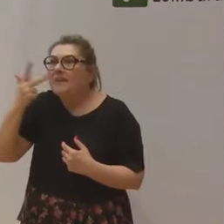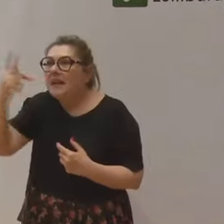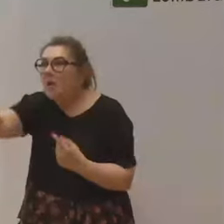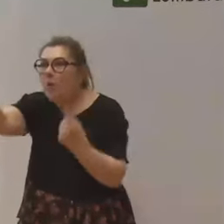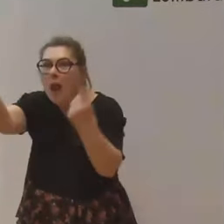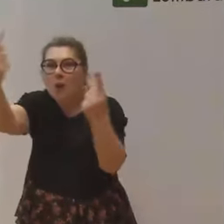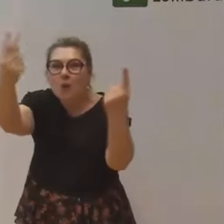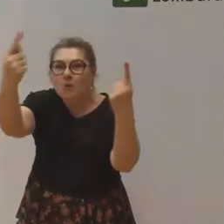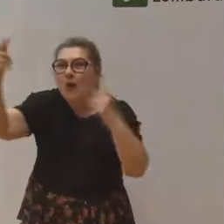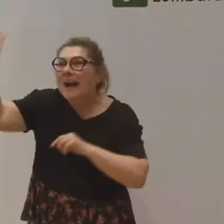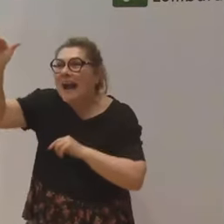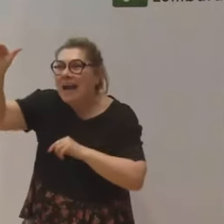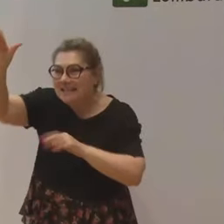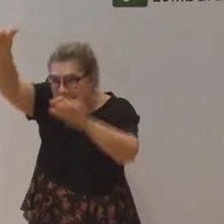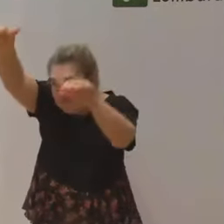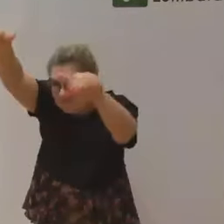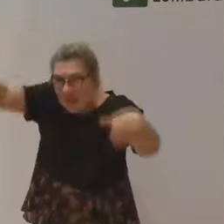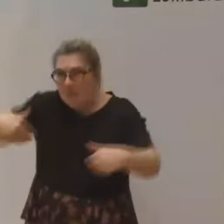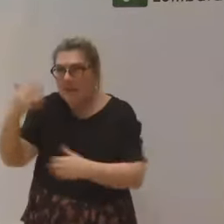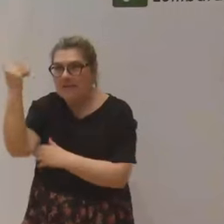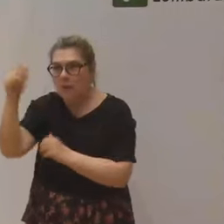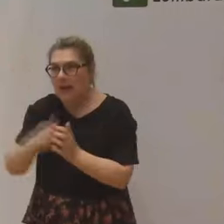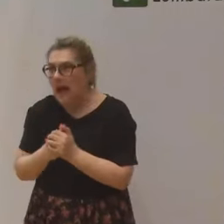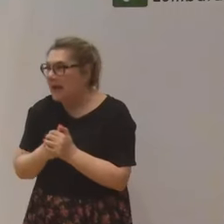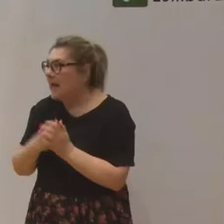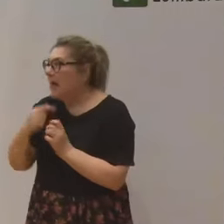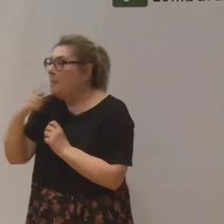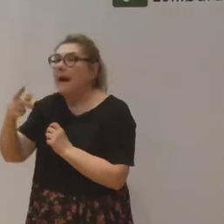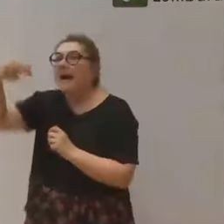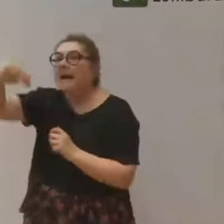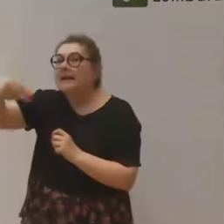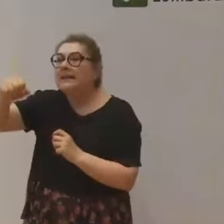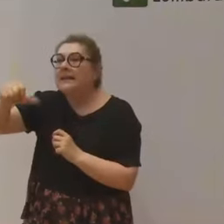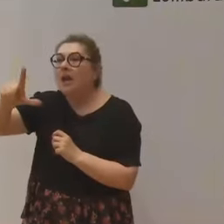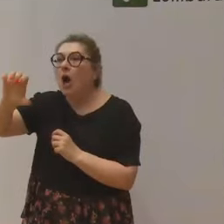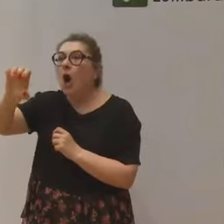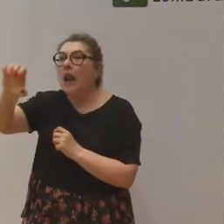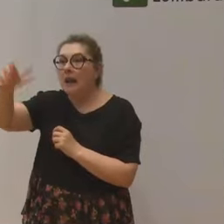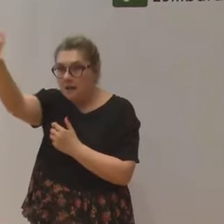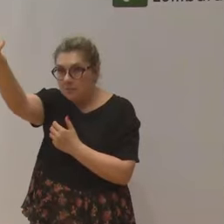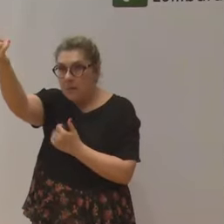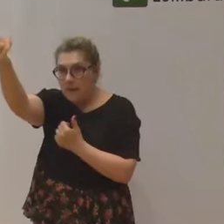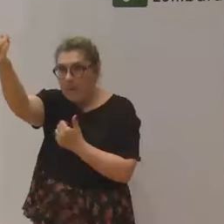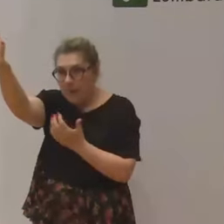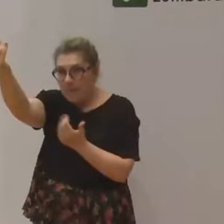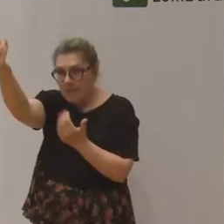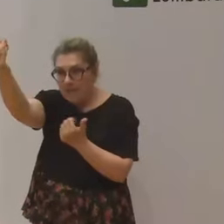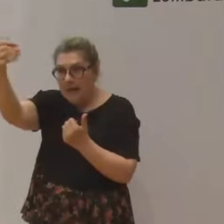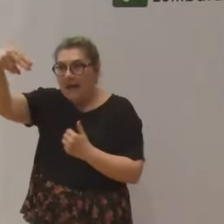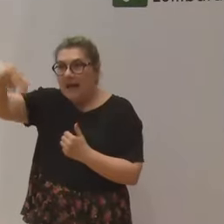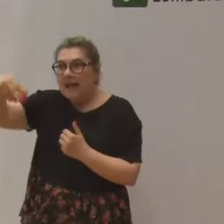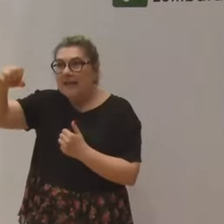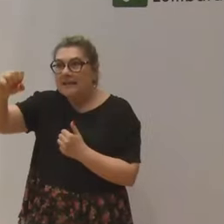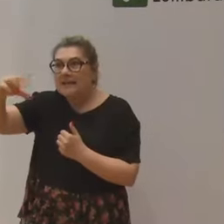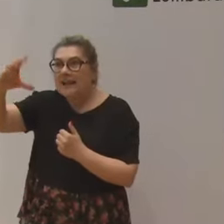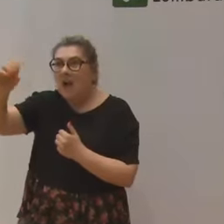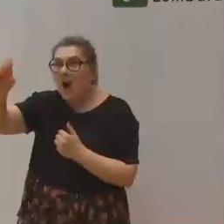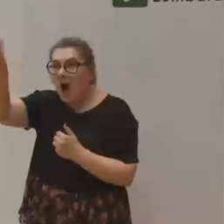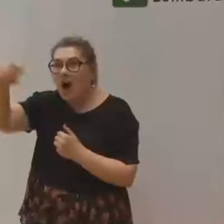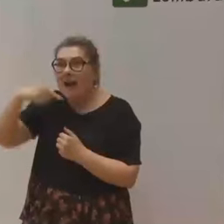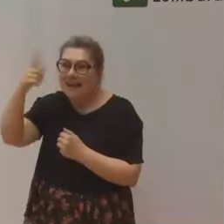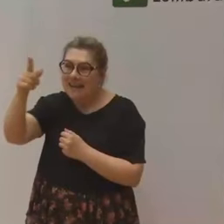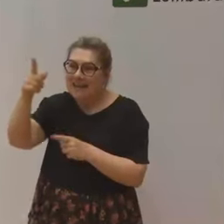qualcuno dei ragazzi vuole venire a farci un saluto. Magari Nicole, ho sentito questo nome prima. Nicole, senti,